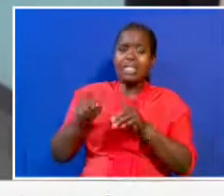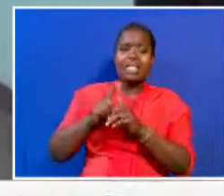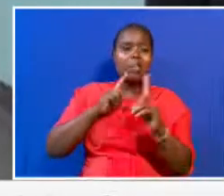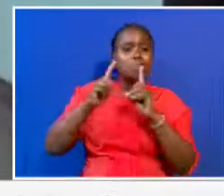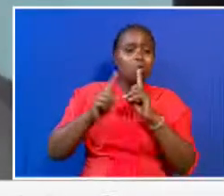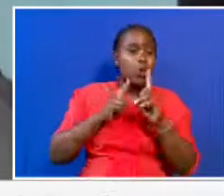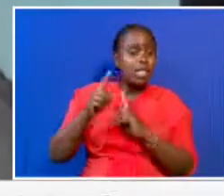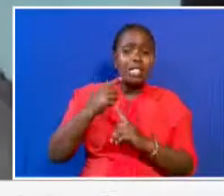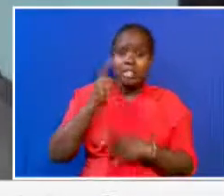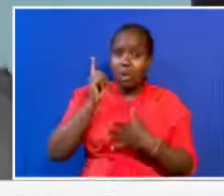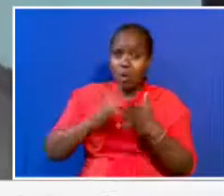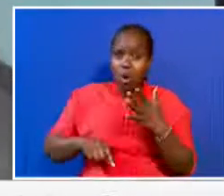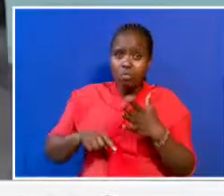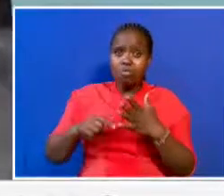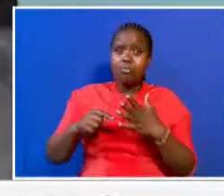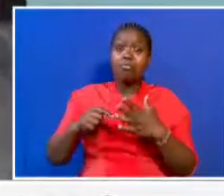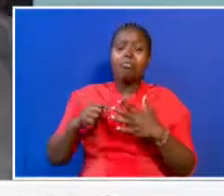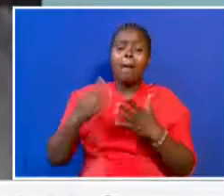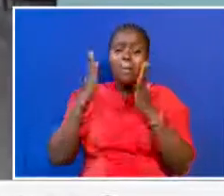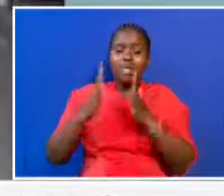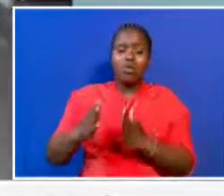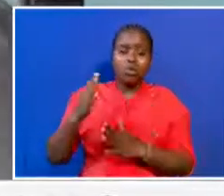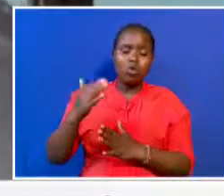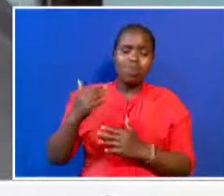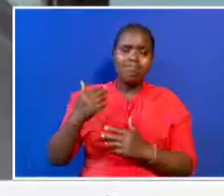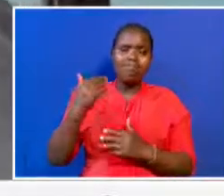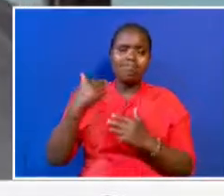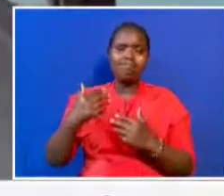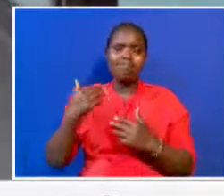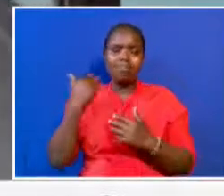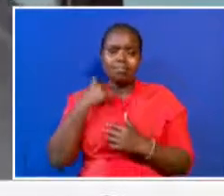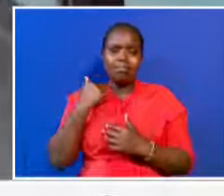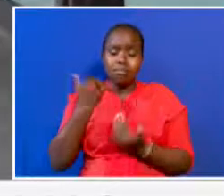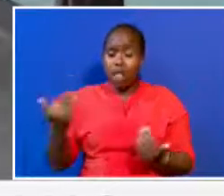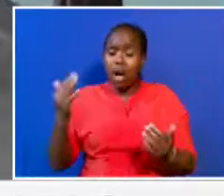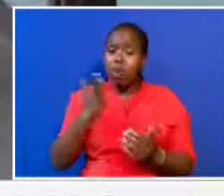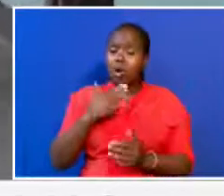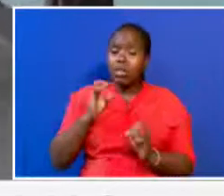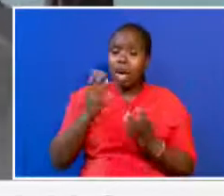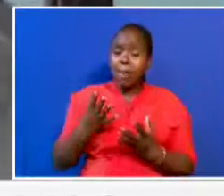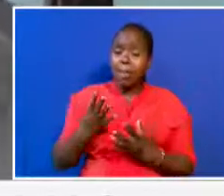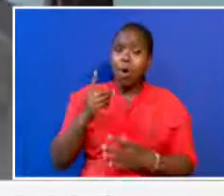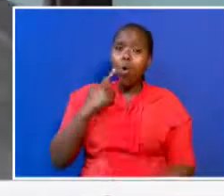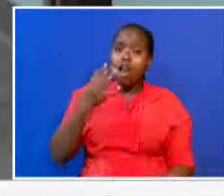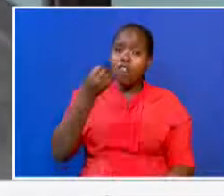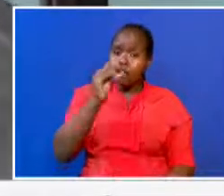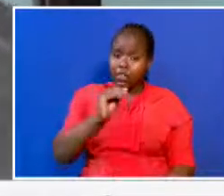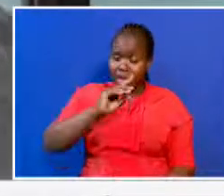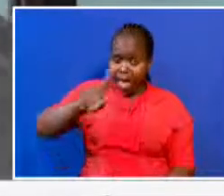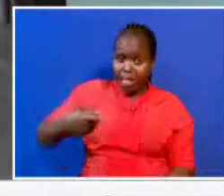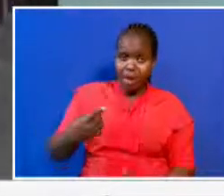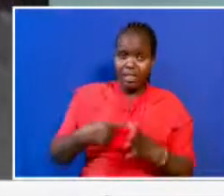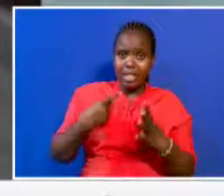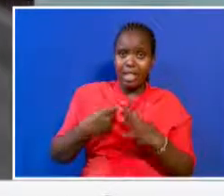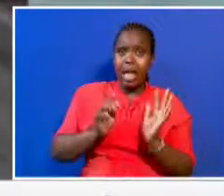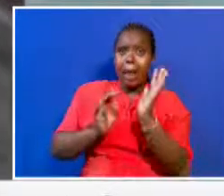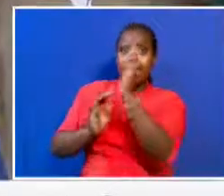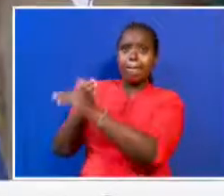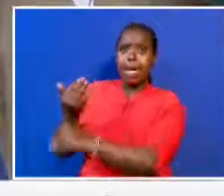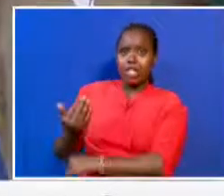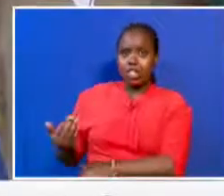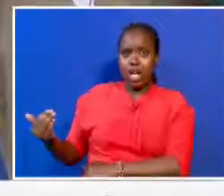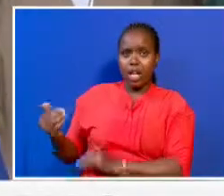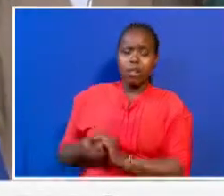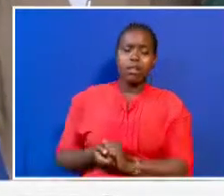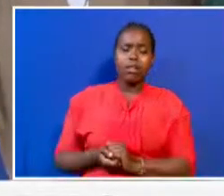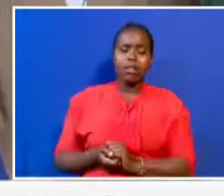anazungumza naye alidai kuwa amemteka nyara Michelle na kwamba alitaka shilingi 150 ili amrudishe mtoto wake.